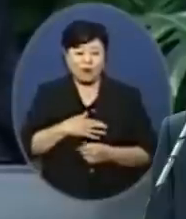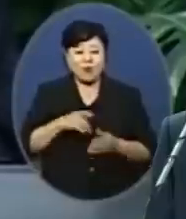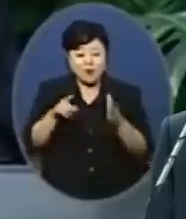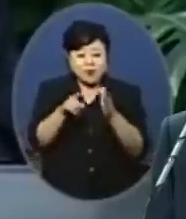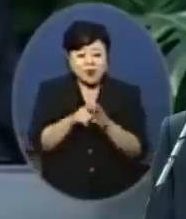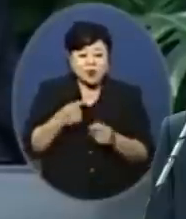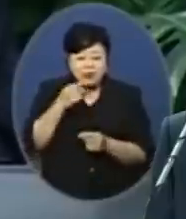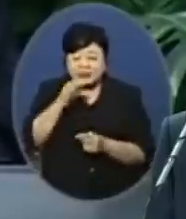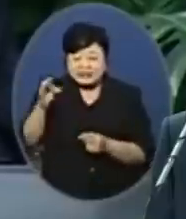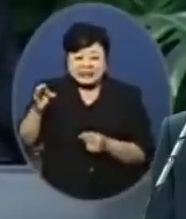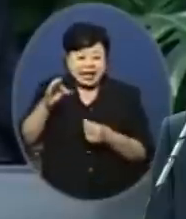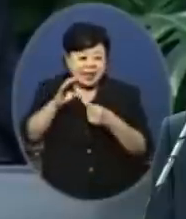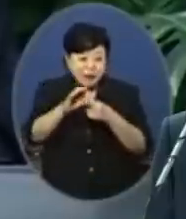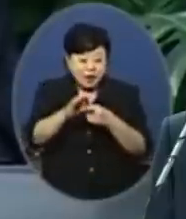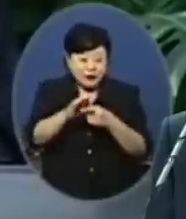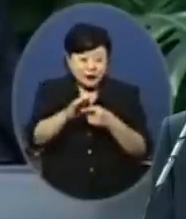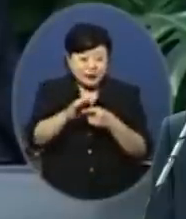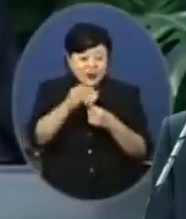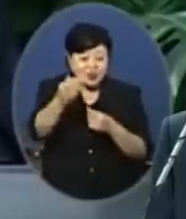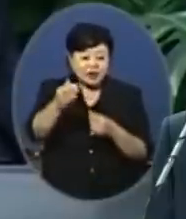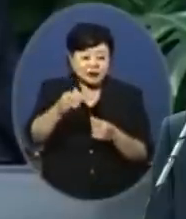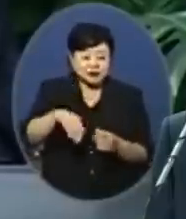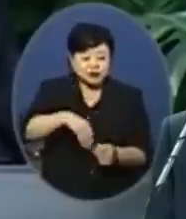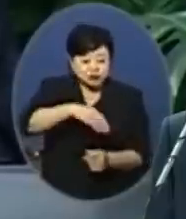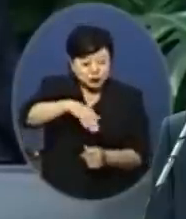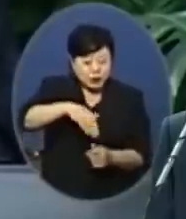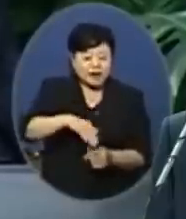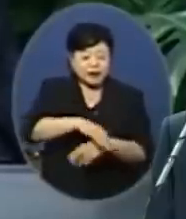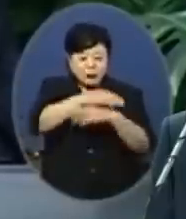믿고 입으로 시인하면 여러분 주위에 다